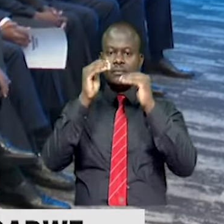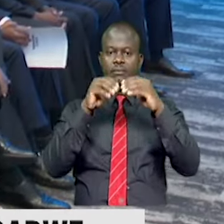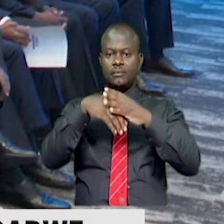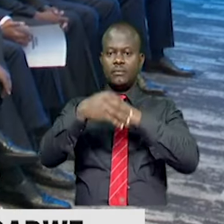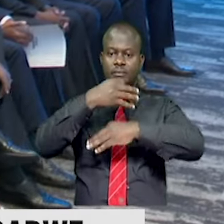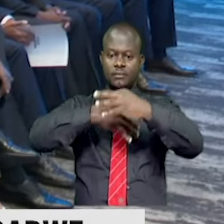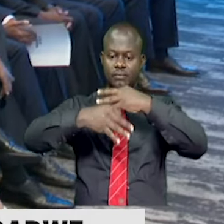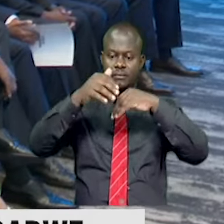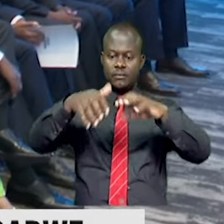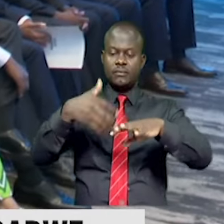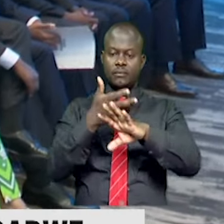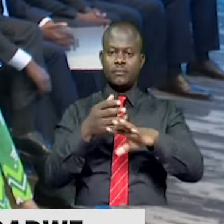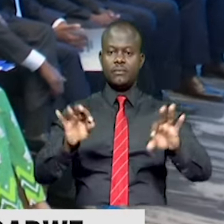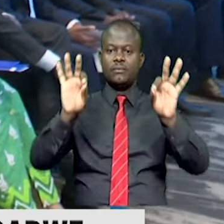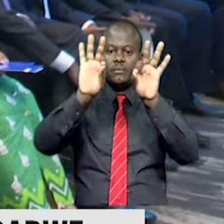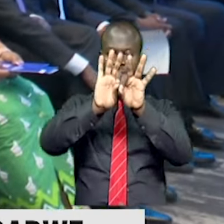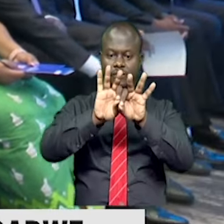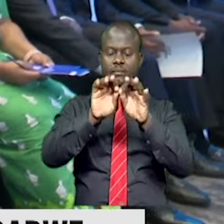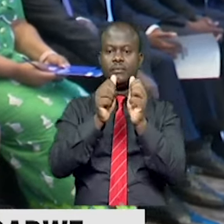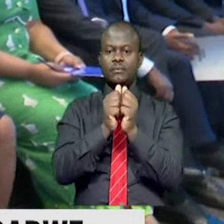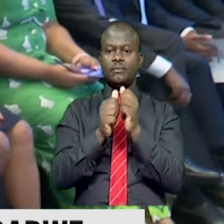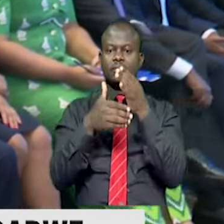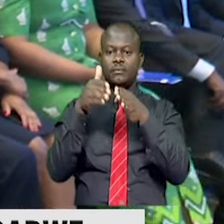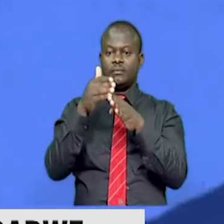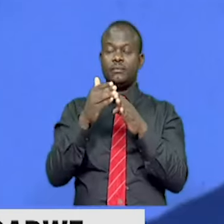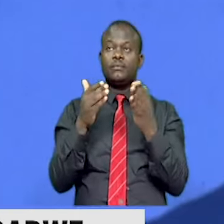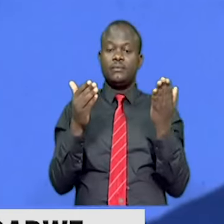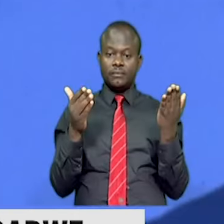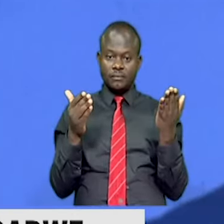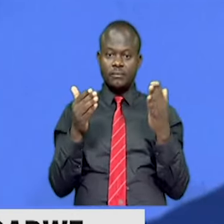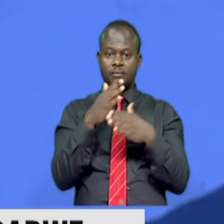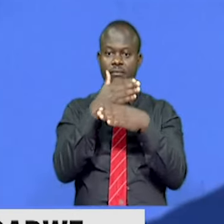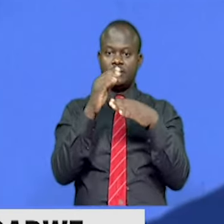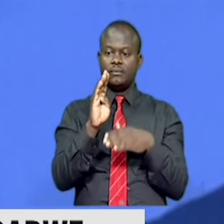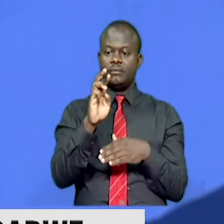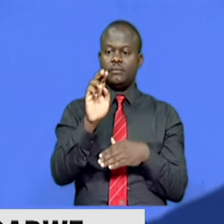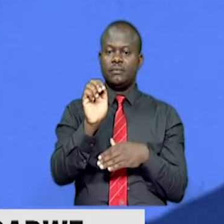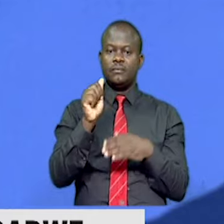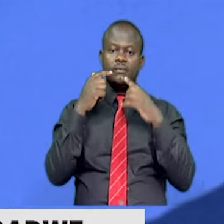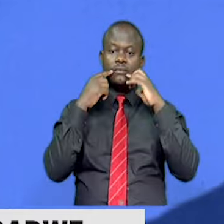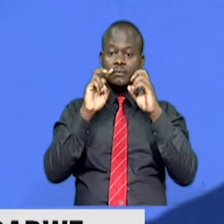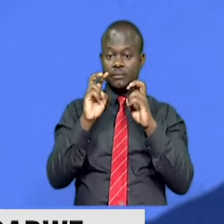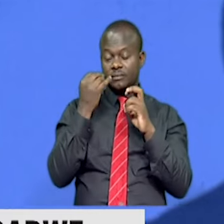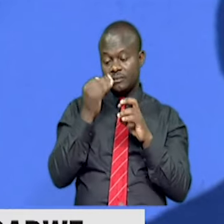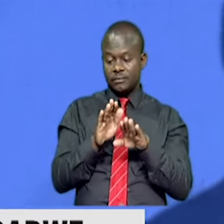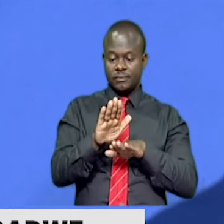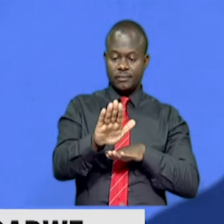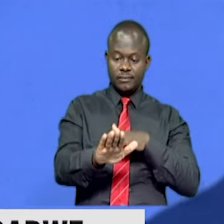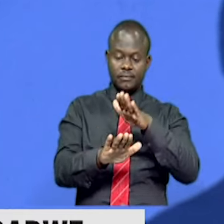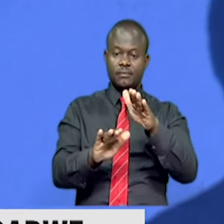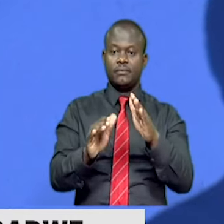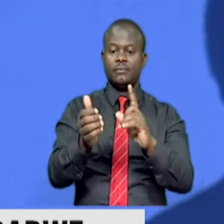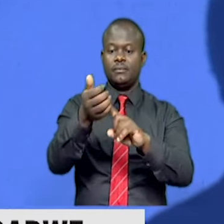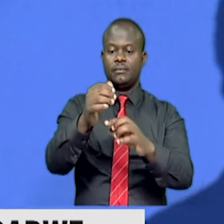inganda, ubucukuzi bw'amabuye y'agaciro n'imiturire. Minisitiri Biruta avuga ko nubwo hari intambwe yagaragaye imaze guterwa mu